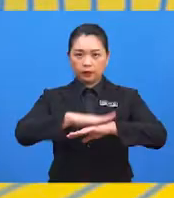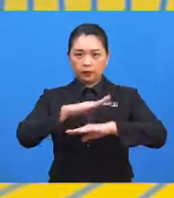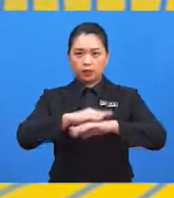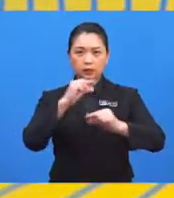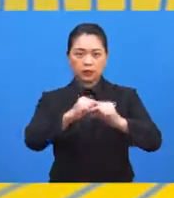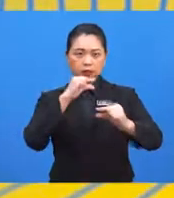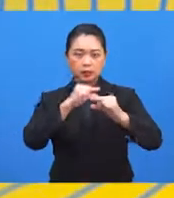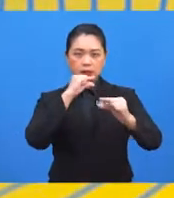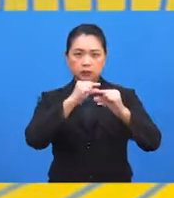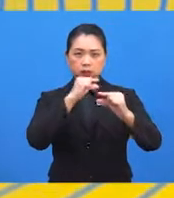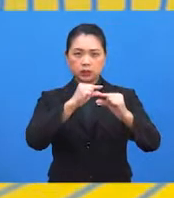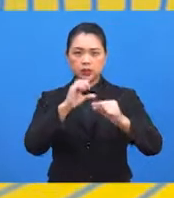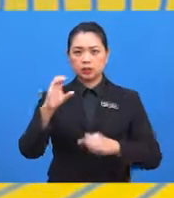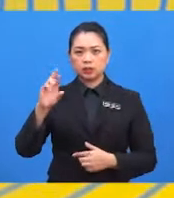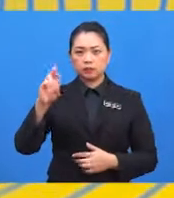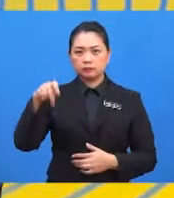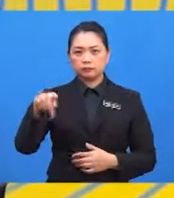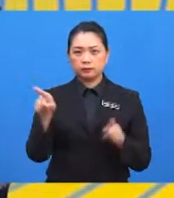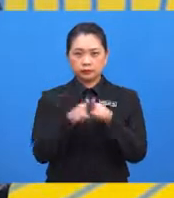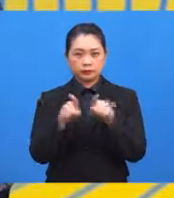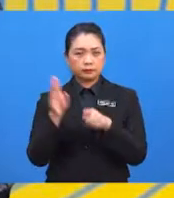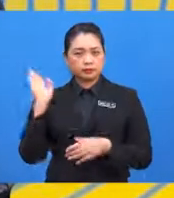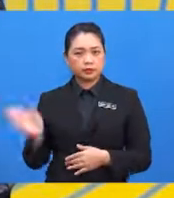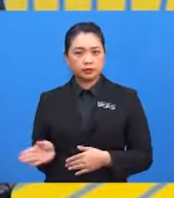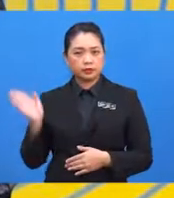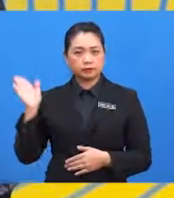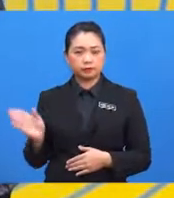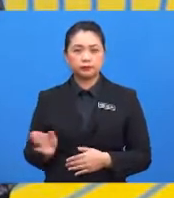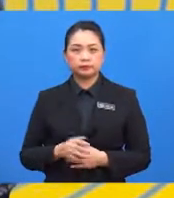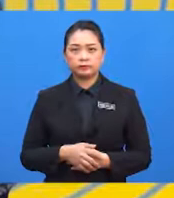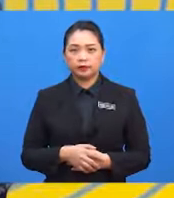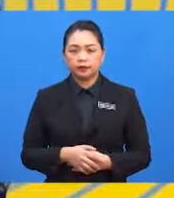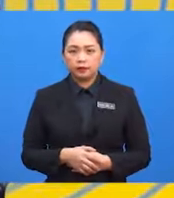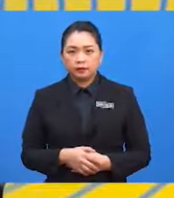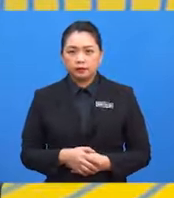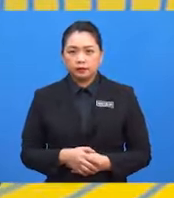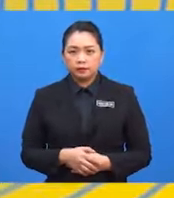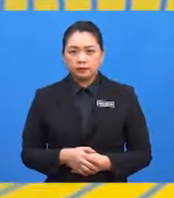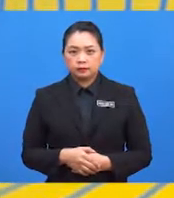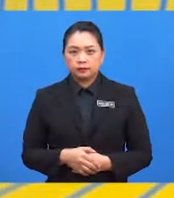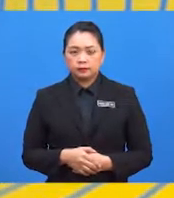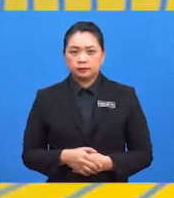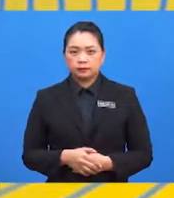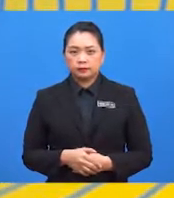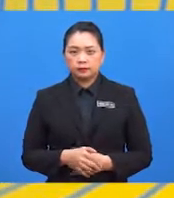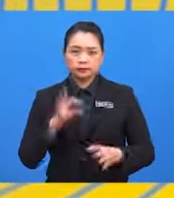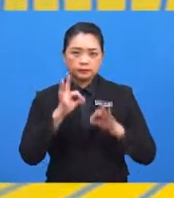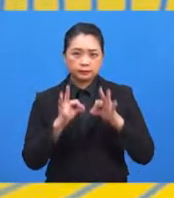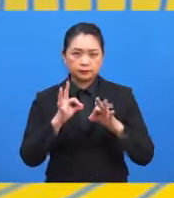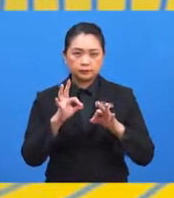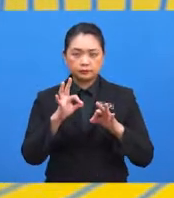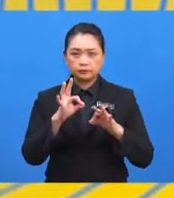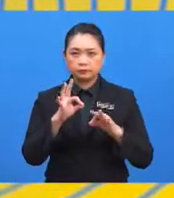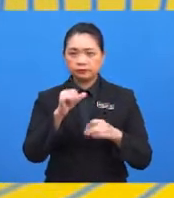mark. Seperti paparan ini, jika pemotongan crop mark tidak berada pada garisan yang